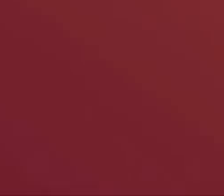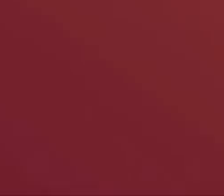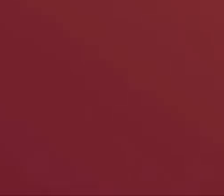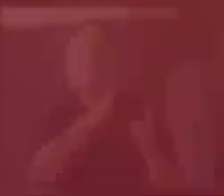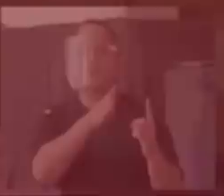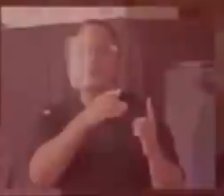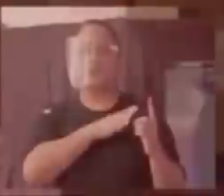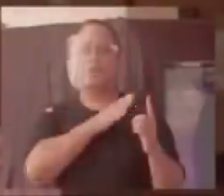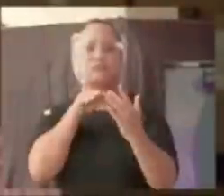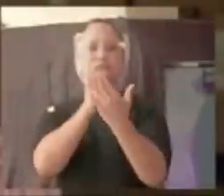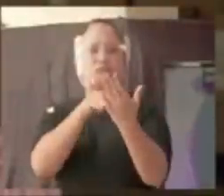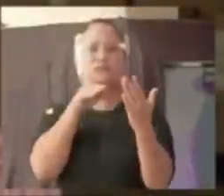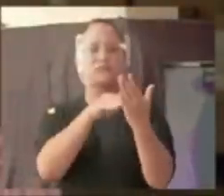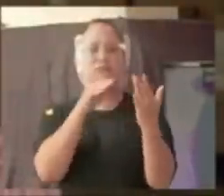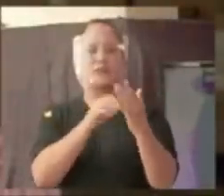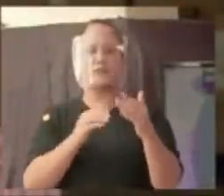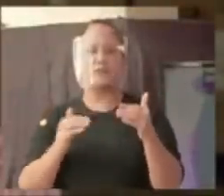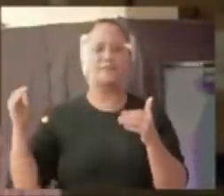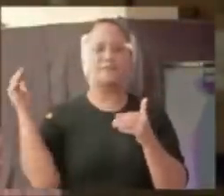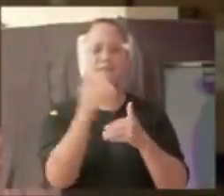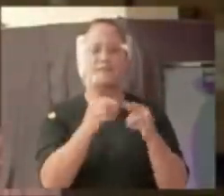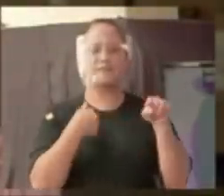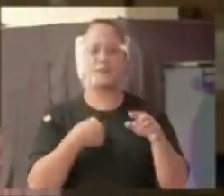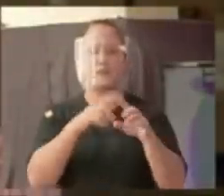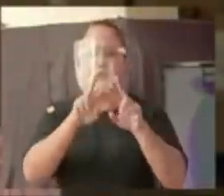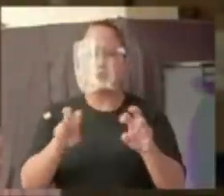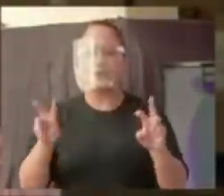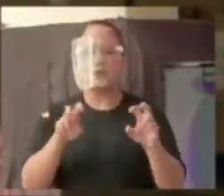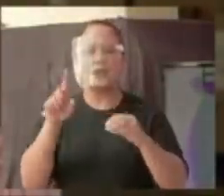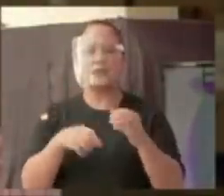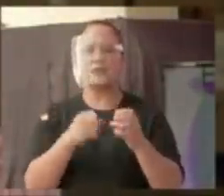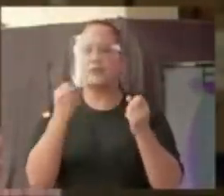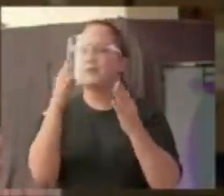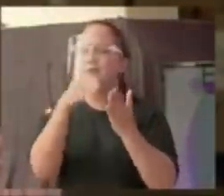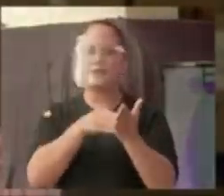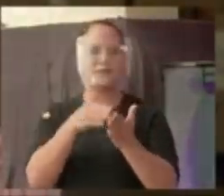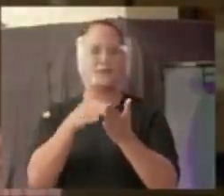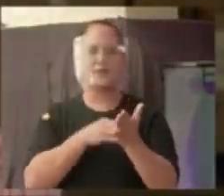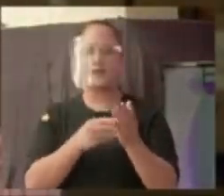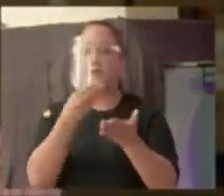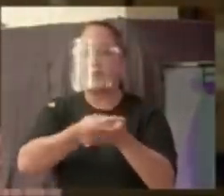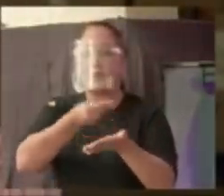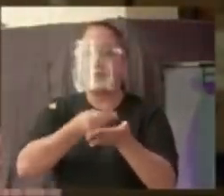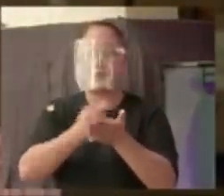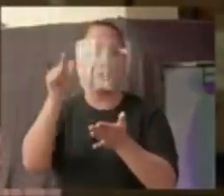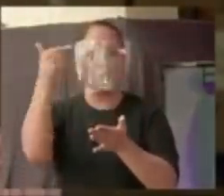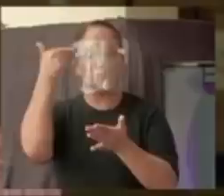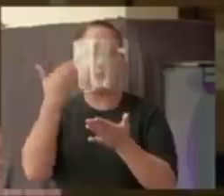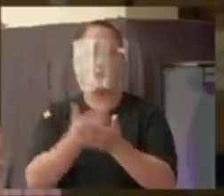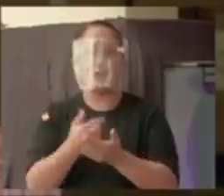siyang sumasangga at nangunguna sa imbestigasyon ukol sa bilyong-bilyong pisong pondo ng gobyerno